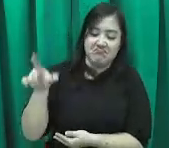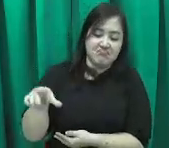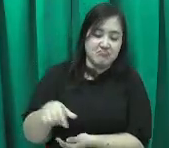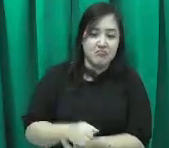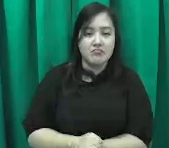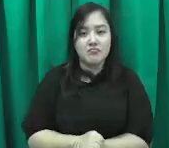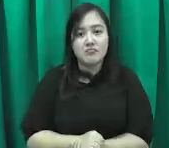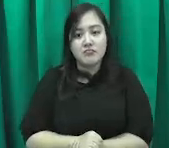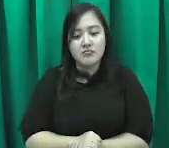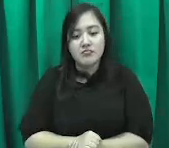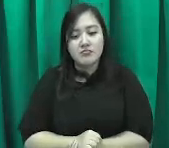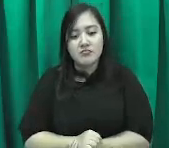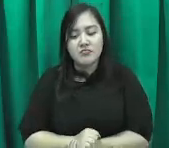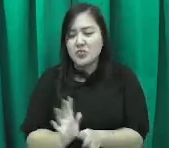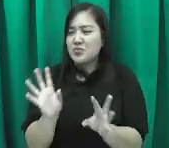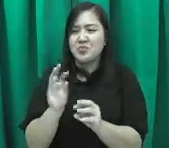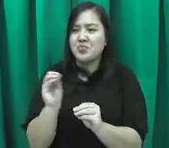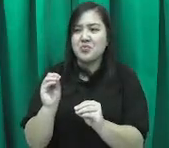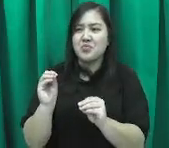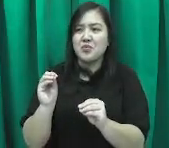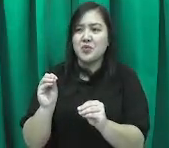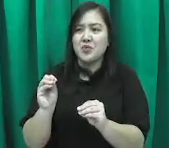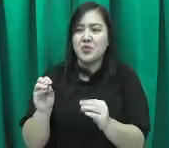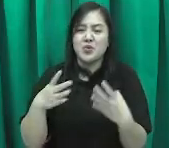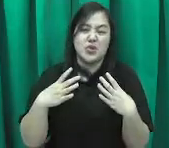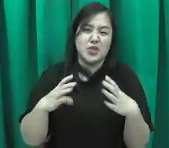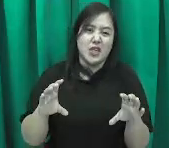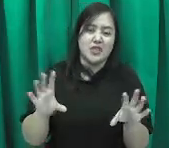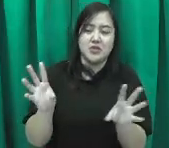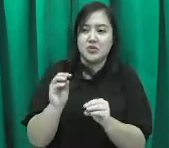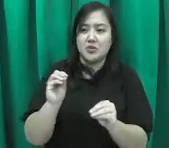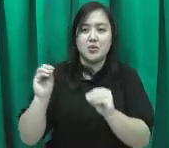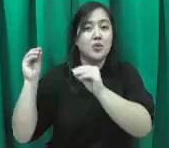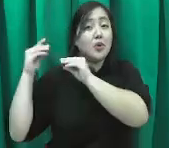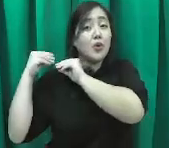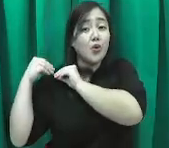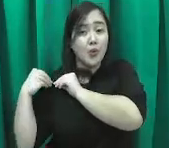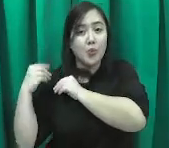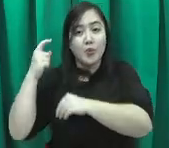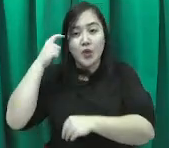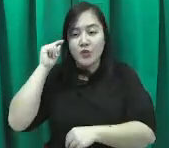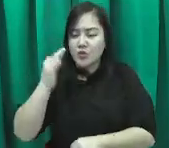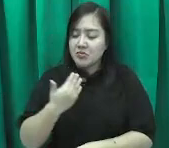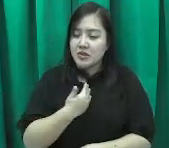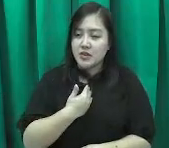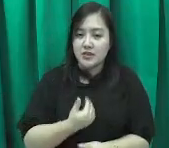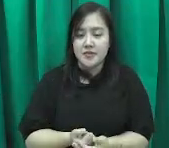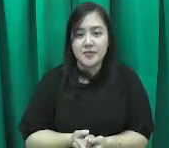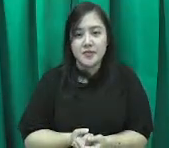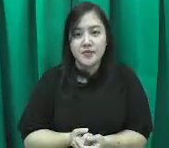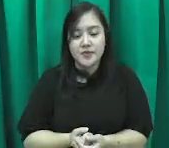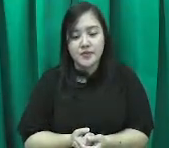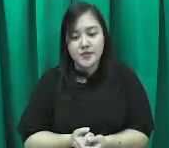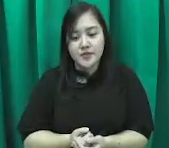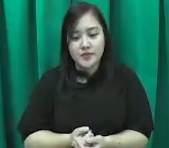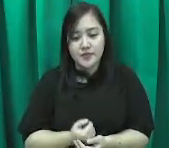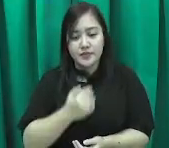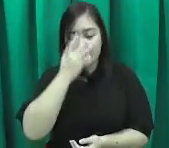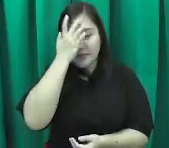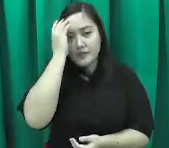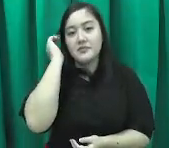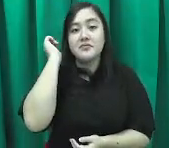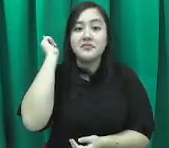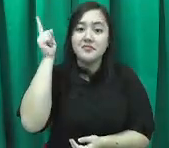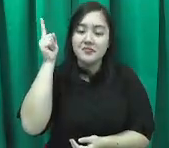habulin. Yung mga ganyang pag-iisip, sir, ay meron siyang tinatawag na katamaran yan. No? Kasi siyempre, meron siyang justification